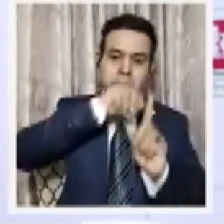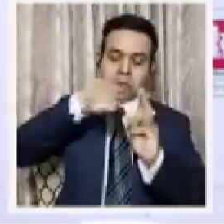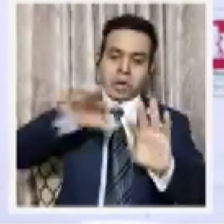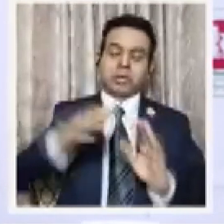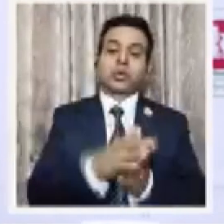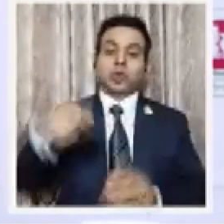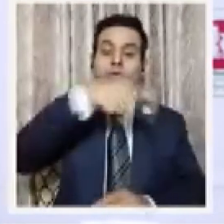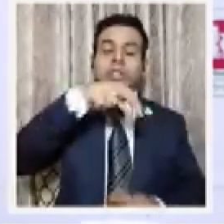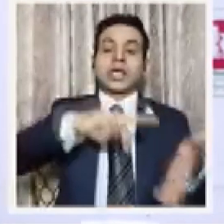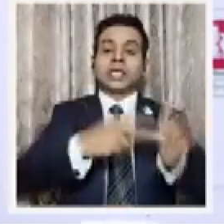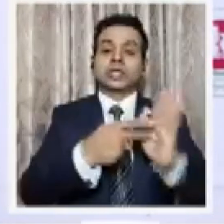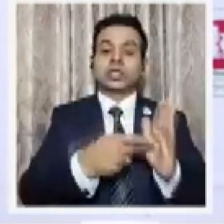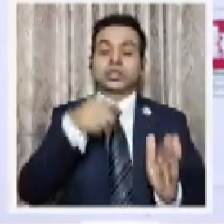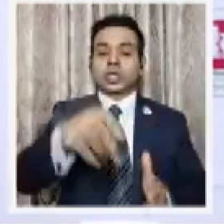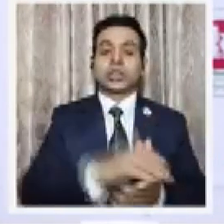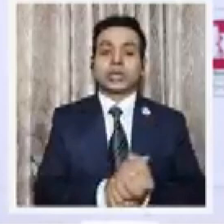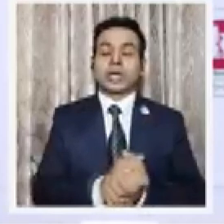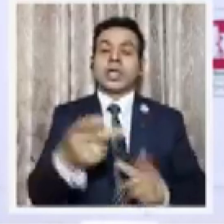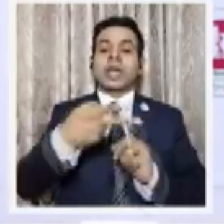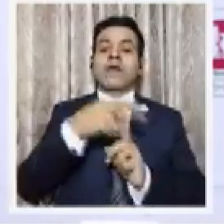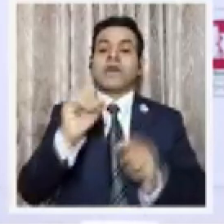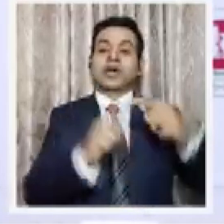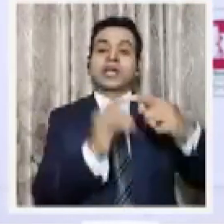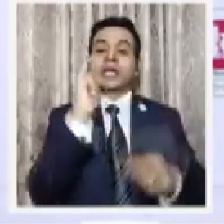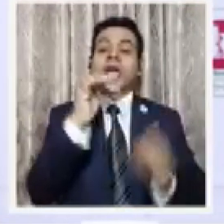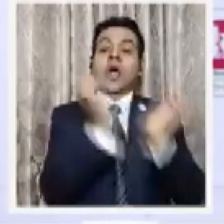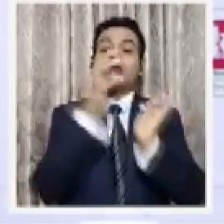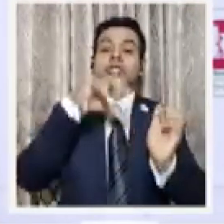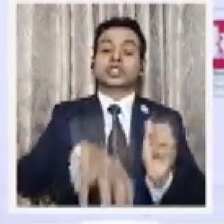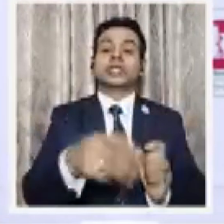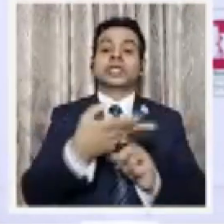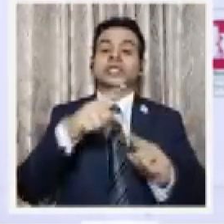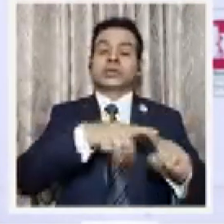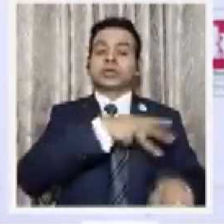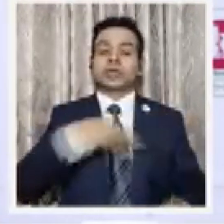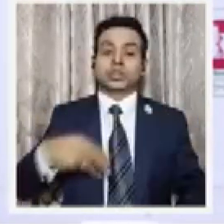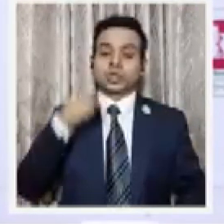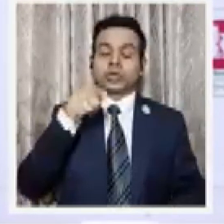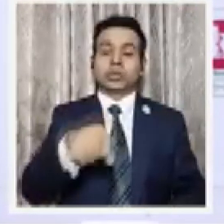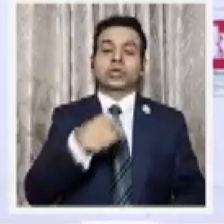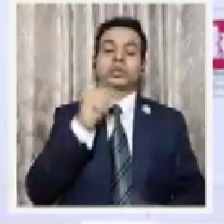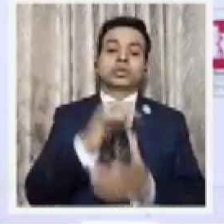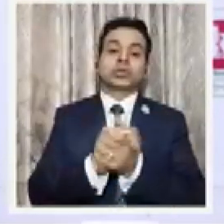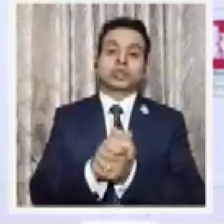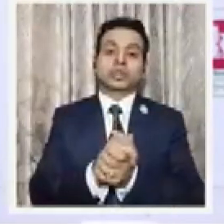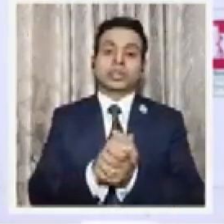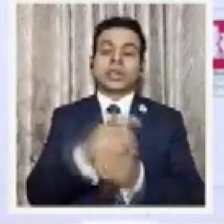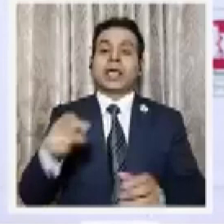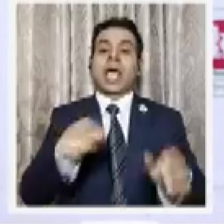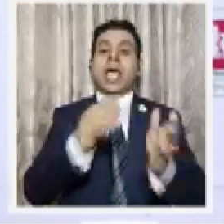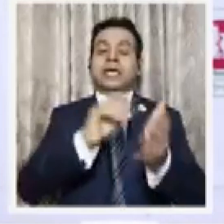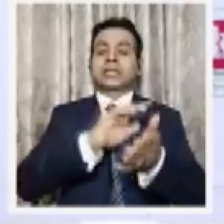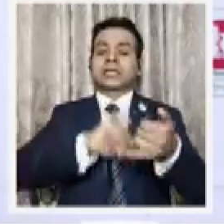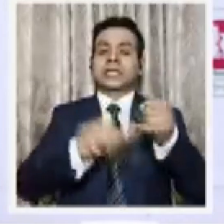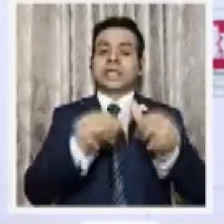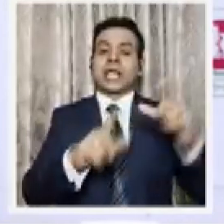অক্সিজেন সরবরাহ ব্যবস্থা করে দিয়েছেন জনাব সাদাত আনোয়ার সাদী, বিশিষ্ট শিল্প উদ্যোক্তা ও রাজনীতিবিদ, কার্যকরী সদস্য